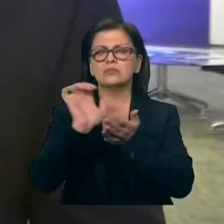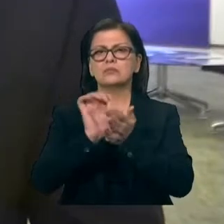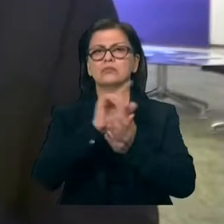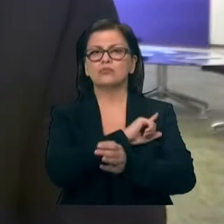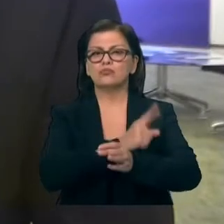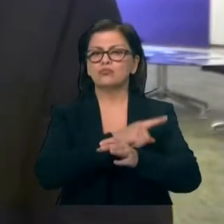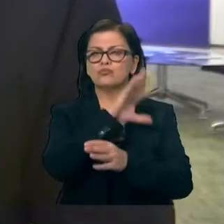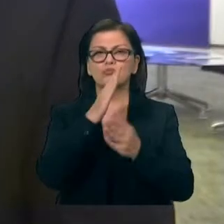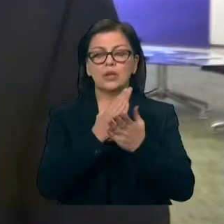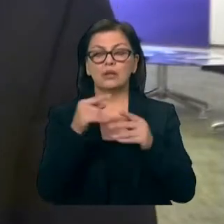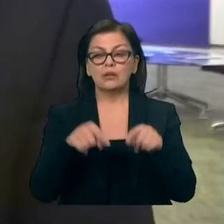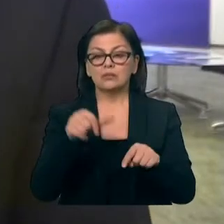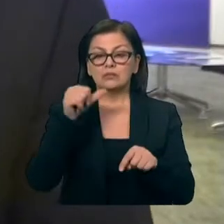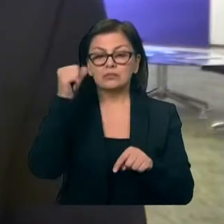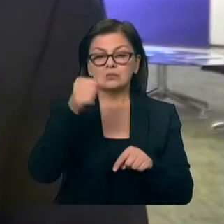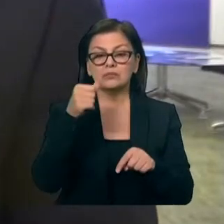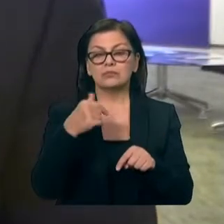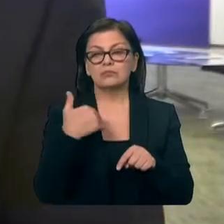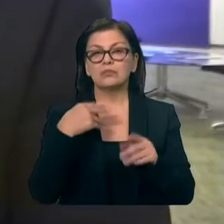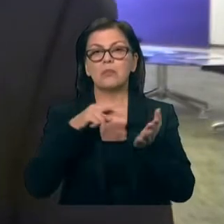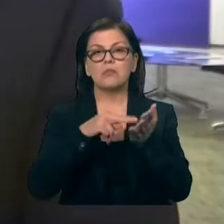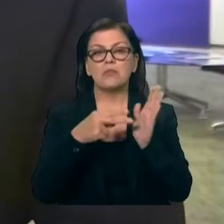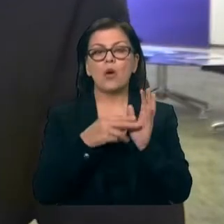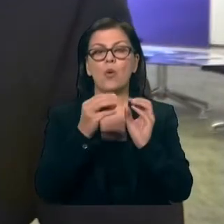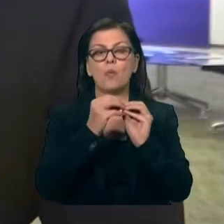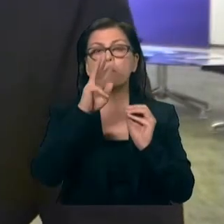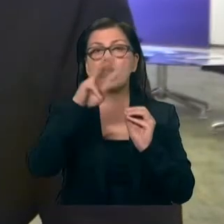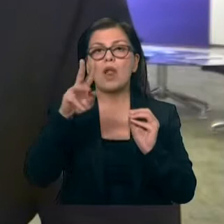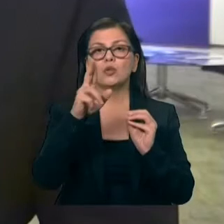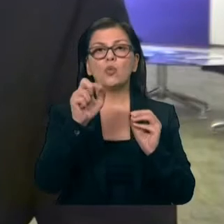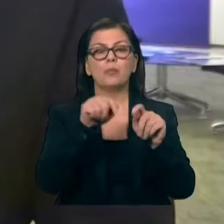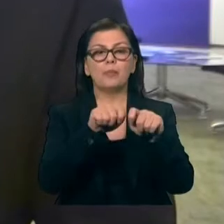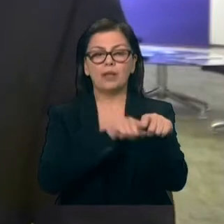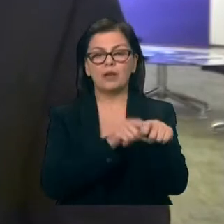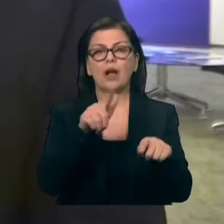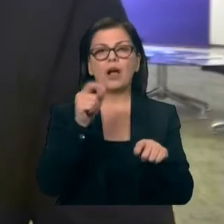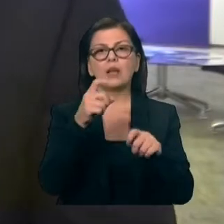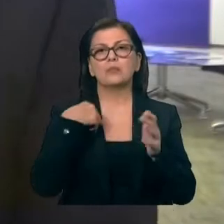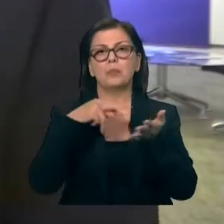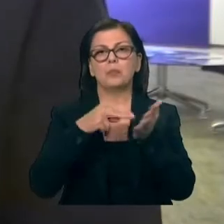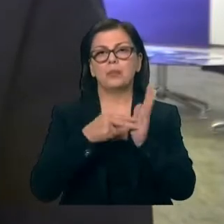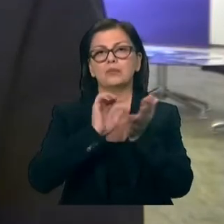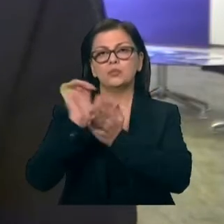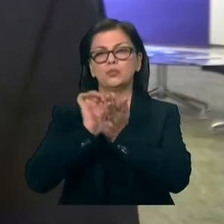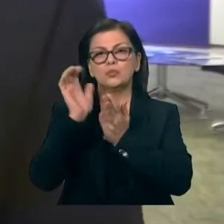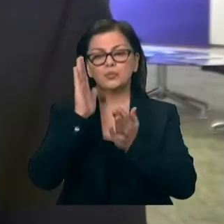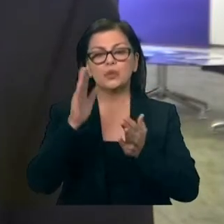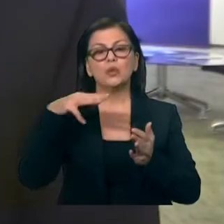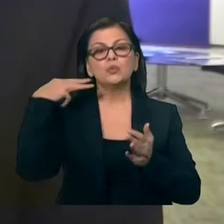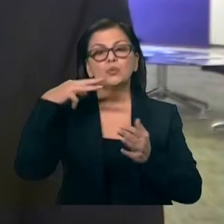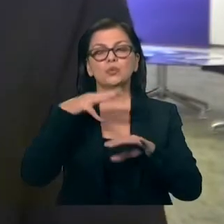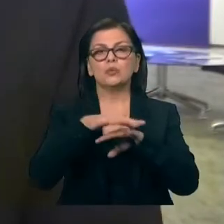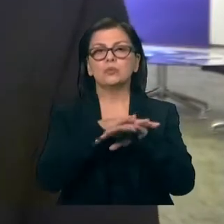il ərzində biz ilə Avropaya təxminən 10 milyard kubmetr, bəlkə də biraz çox qazın çatdırılmasını nəzərdə tuturuq. Türkiyə